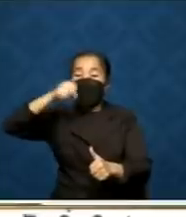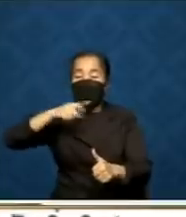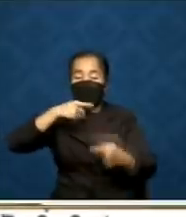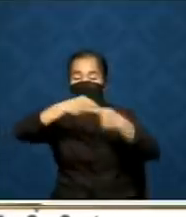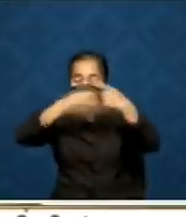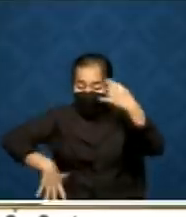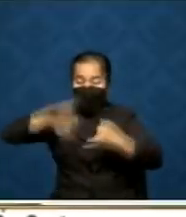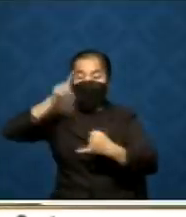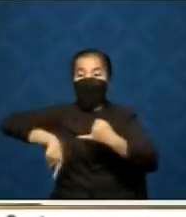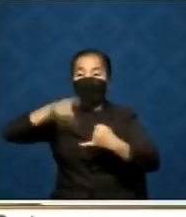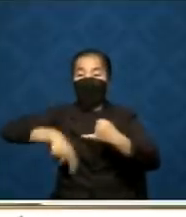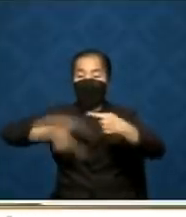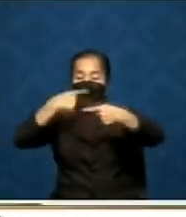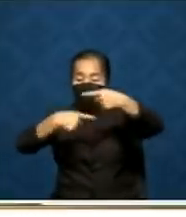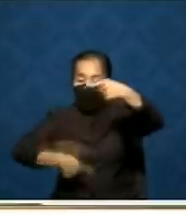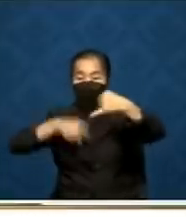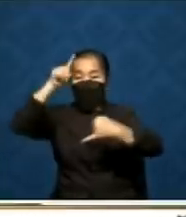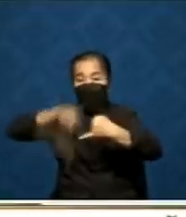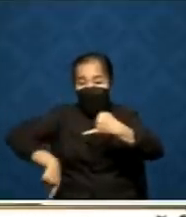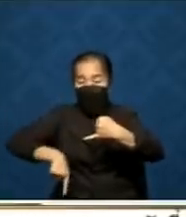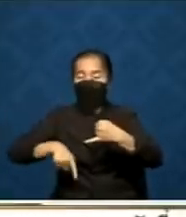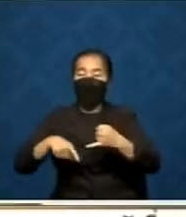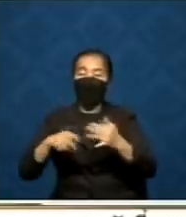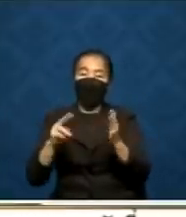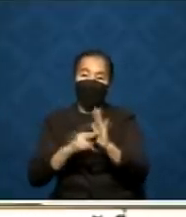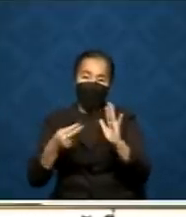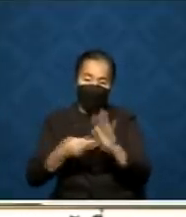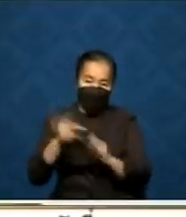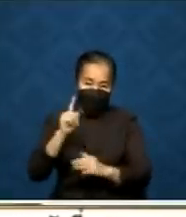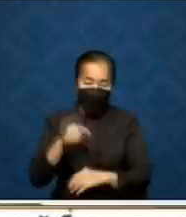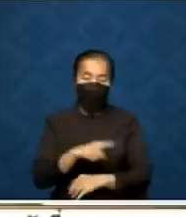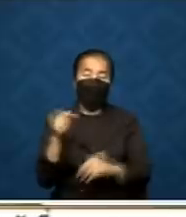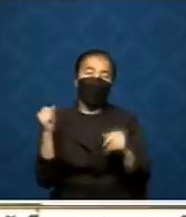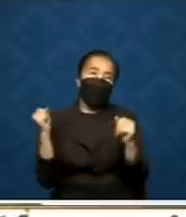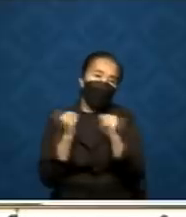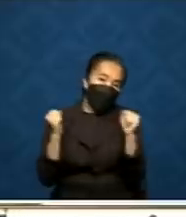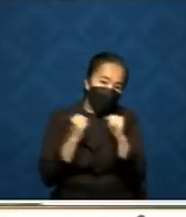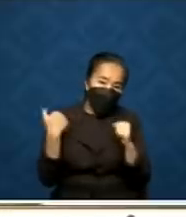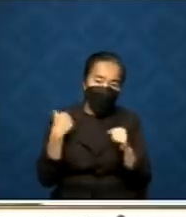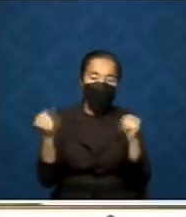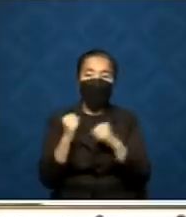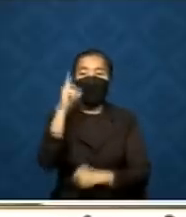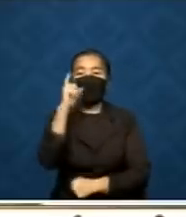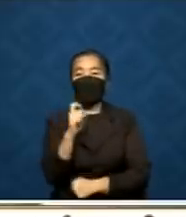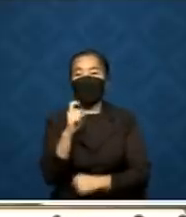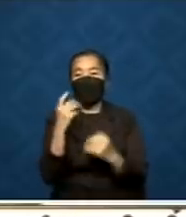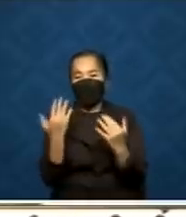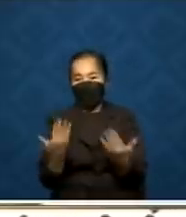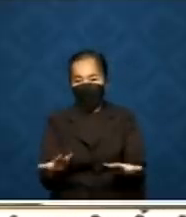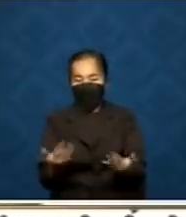lowอย่างนี้นี่ทั่วประเทศคนทุกข์เพราะความกลัวอีกสิกลัวตายก็มาอีกแล้วนี่